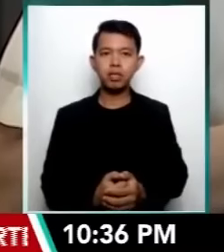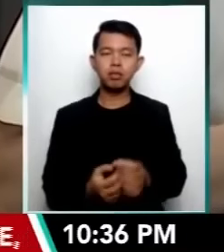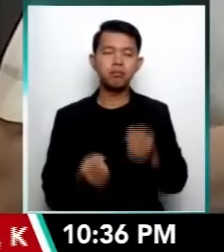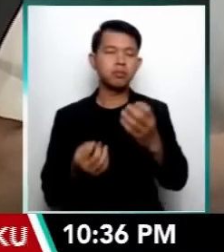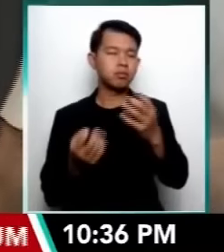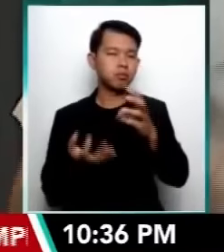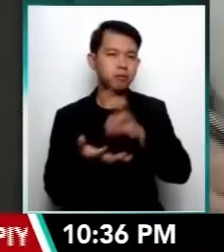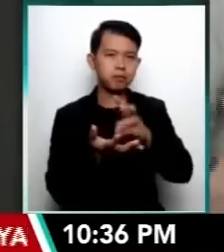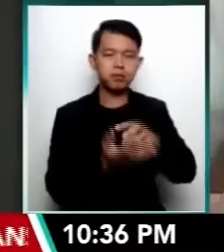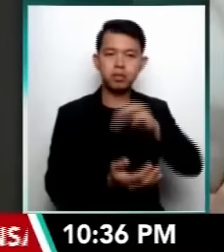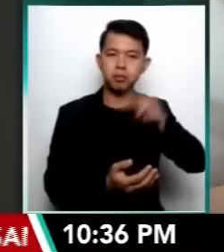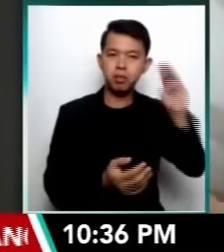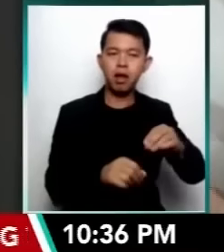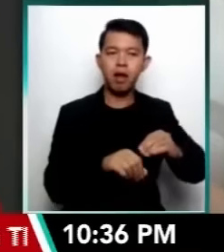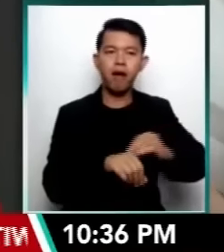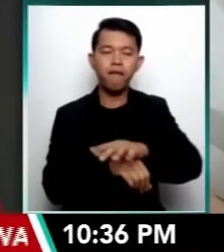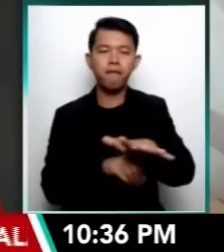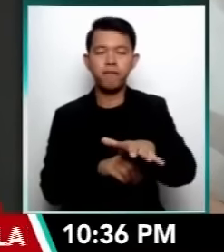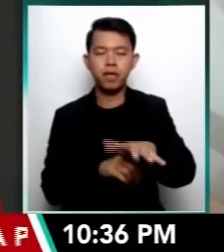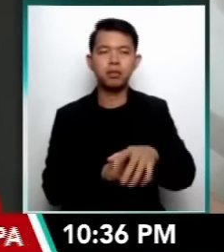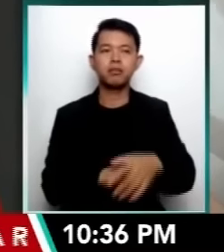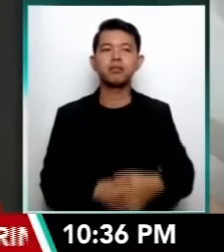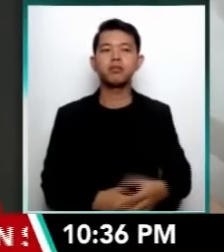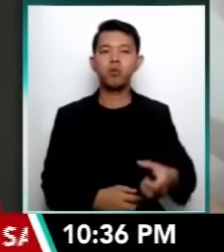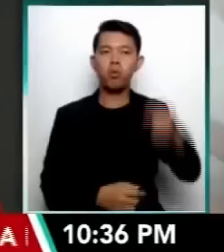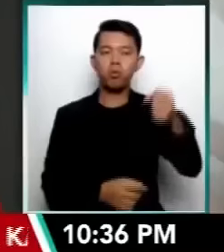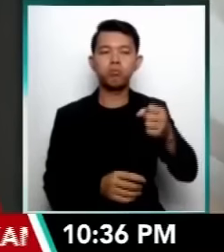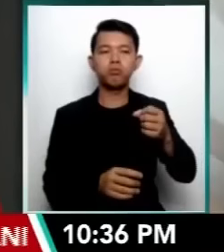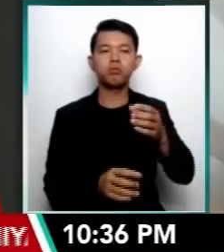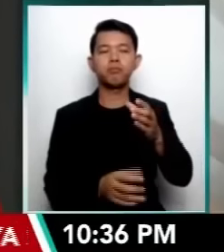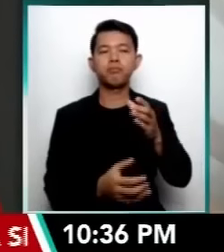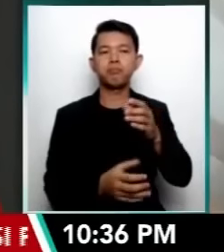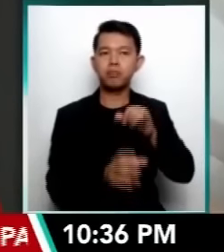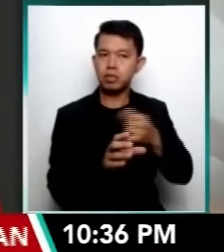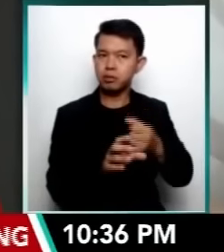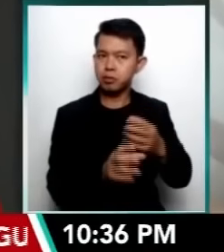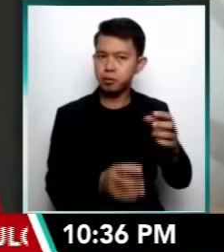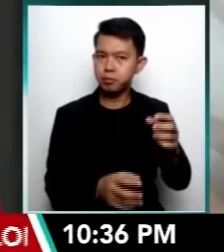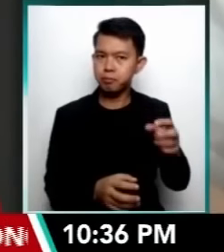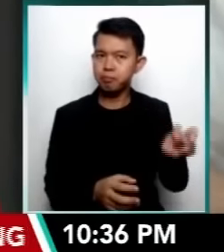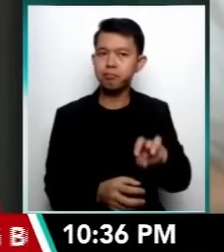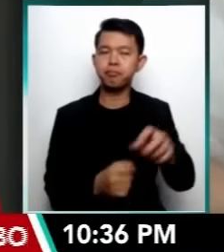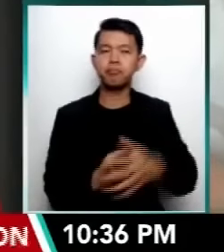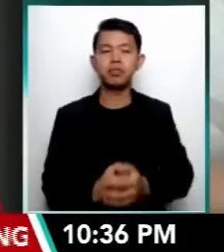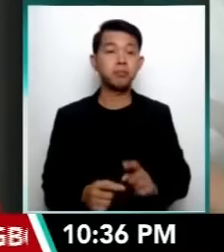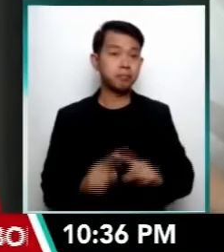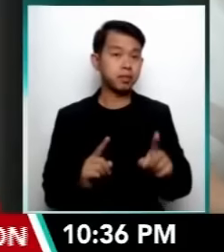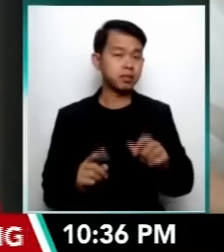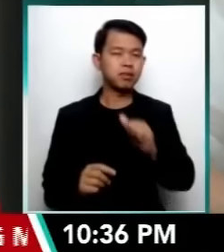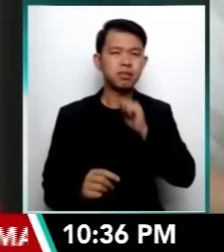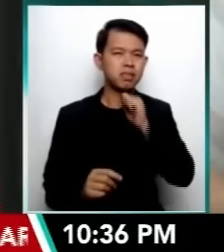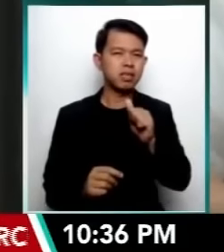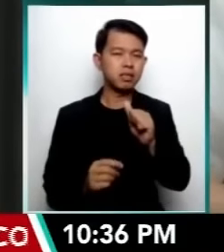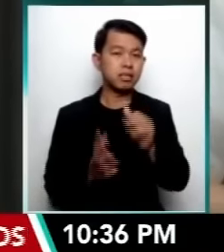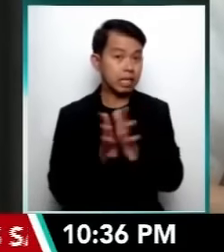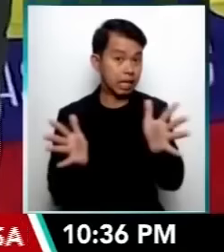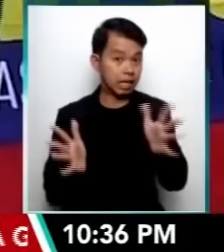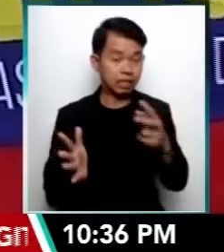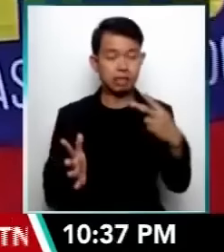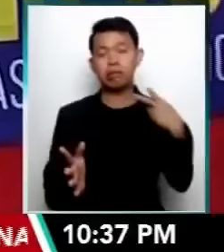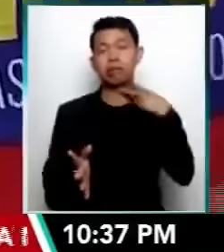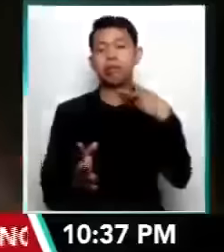can categorically say na hindi naman po naparalisa yung pampublikong